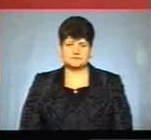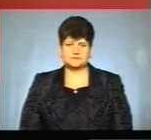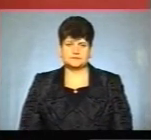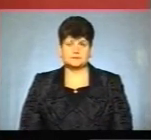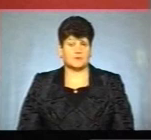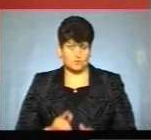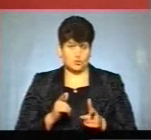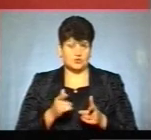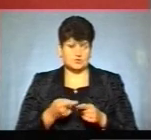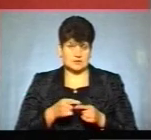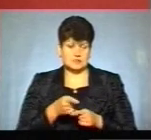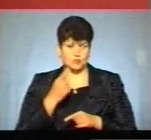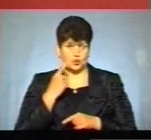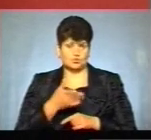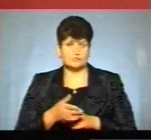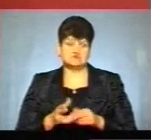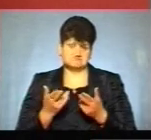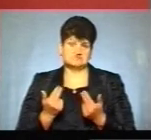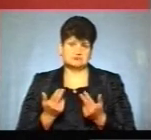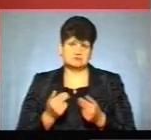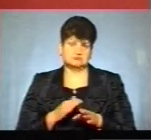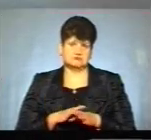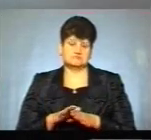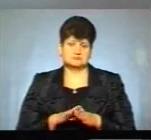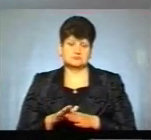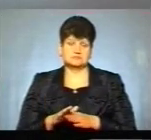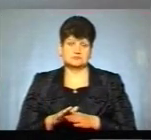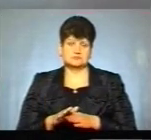Чи погоджуєтесь ви з її думкою? Так, повністю.